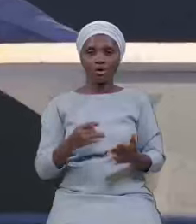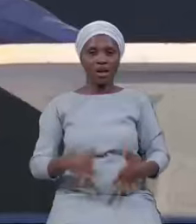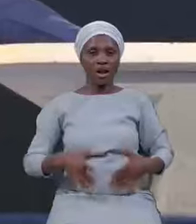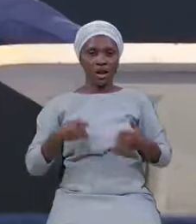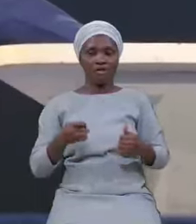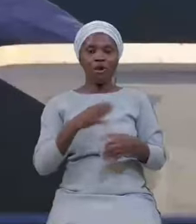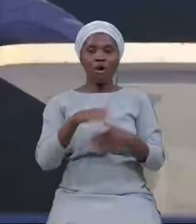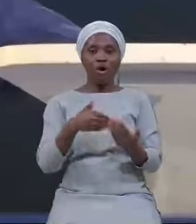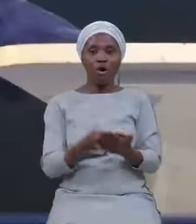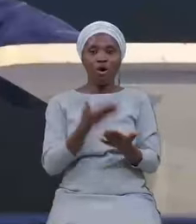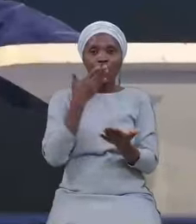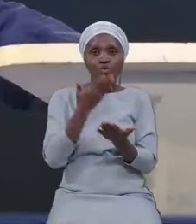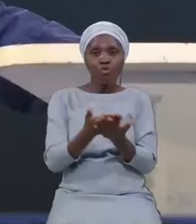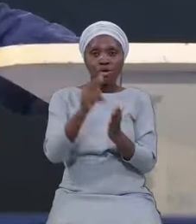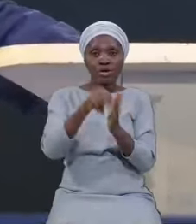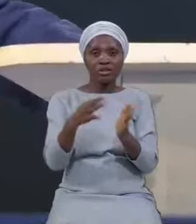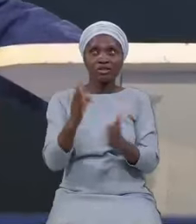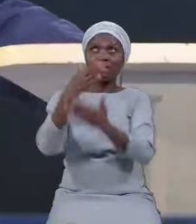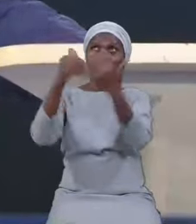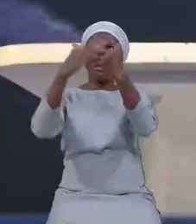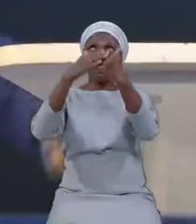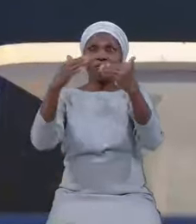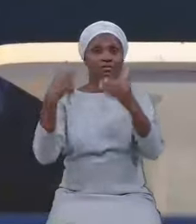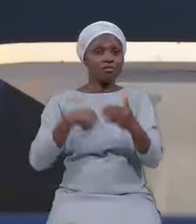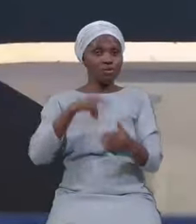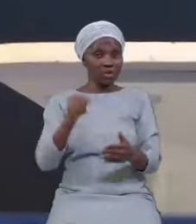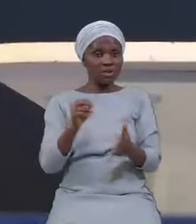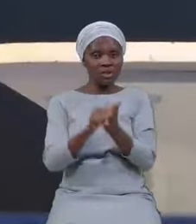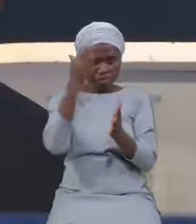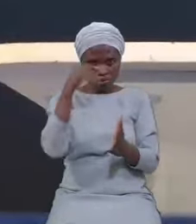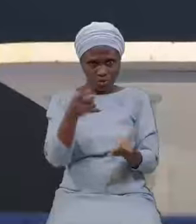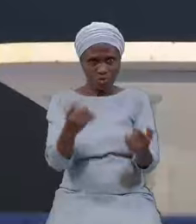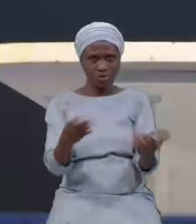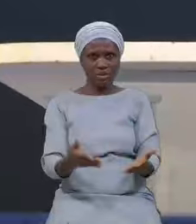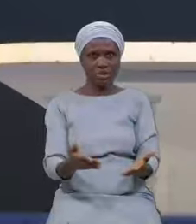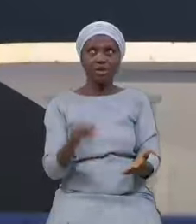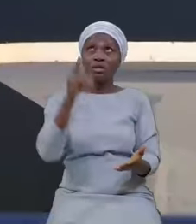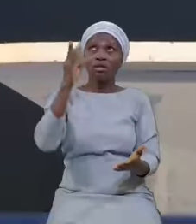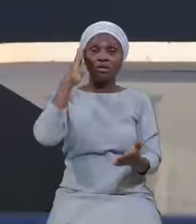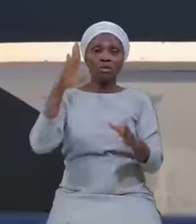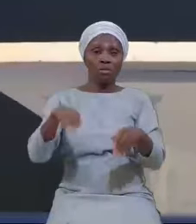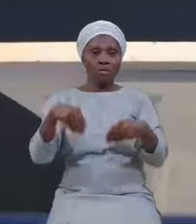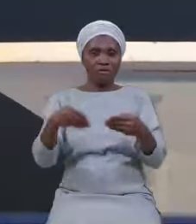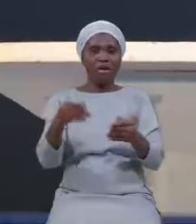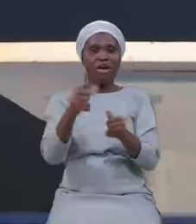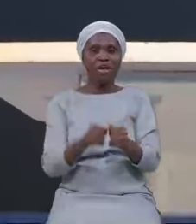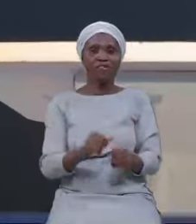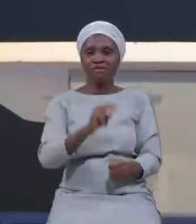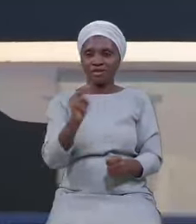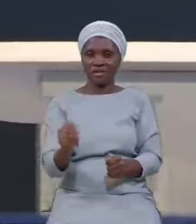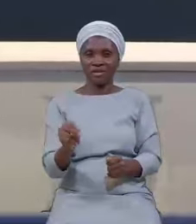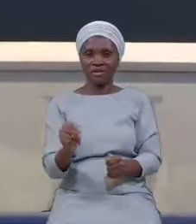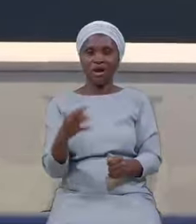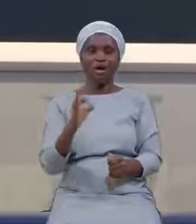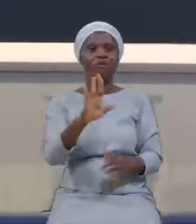besoin. Et c'est pourquoi tu es là ce soir. Il pourvoira à tous les besoins de ta vie. Il réglera tous les problèmes